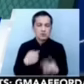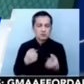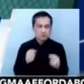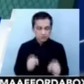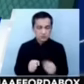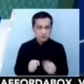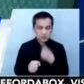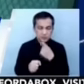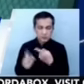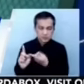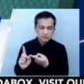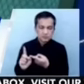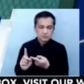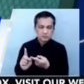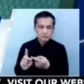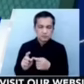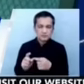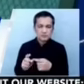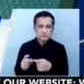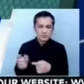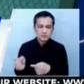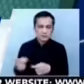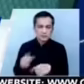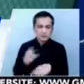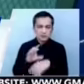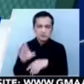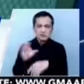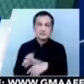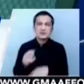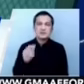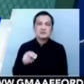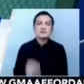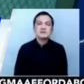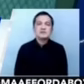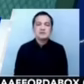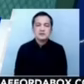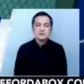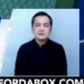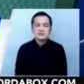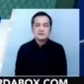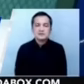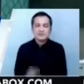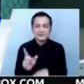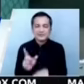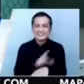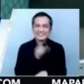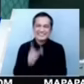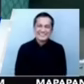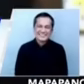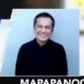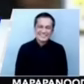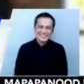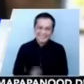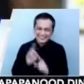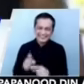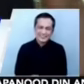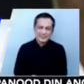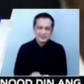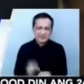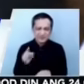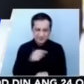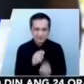counseling po ang kailangan kailangan po ng mga ganyan ang ang counseling o magdasal na lang kayo